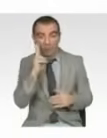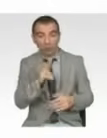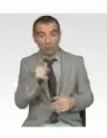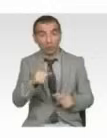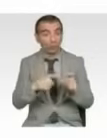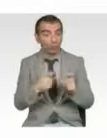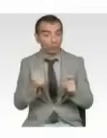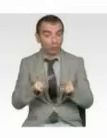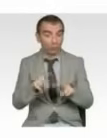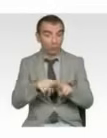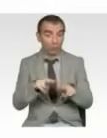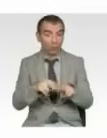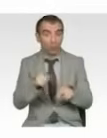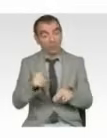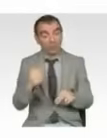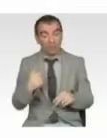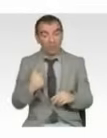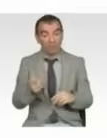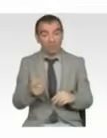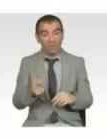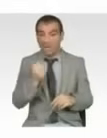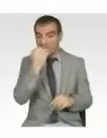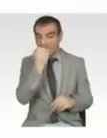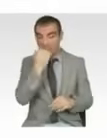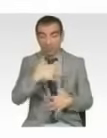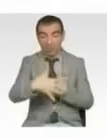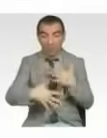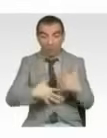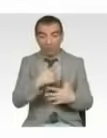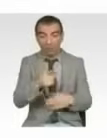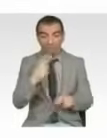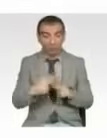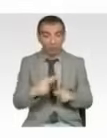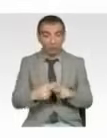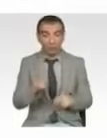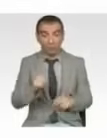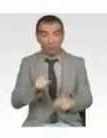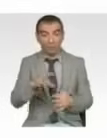Sumakla. Evet çünkü kan